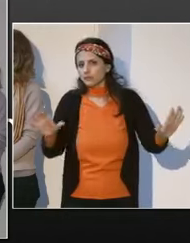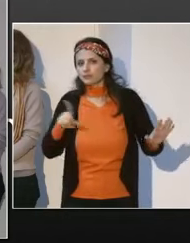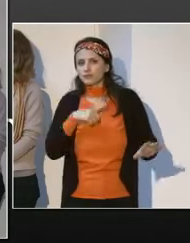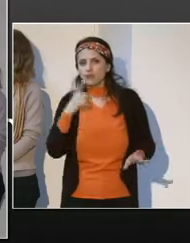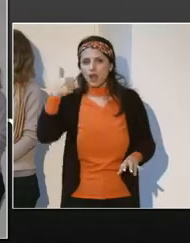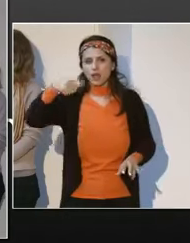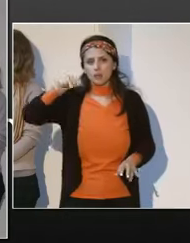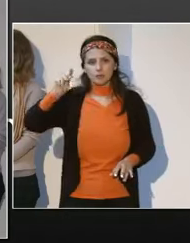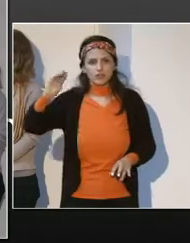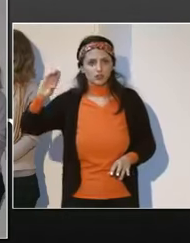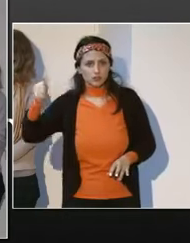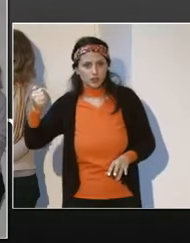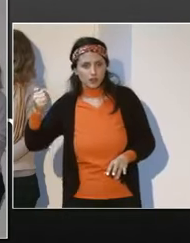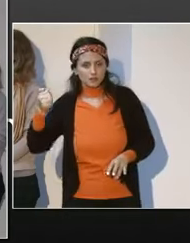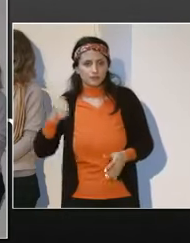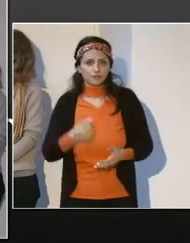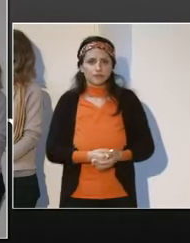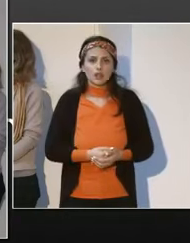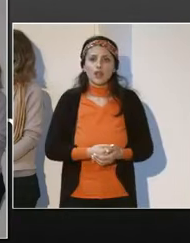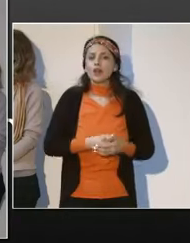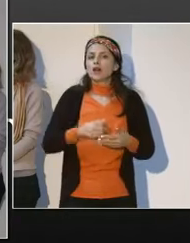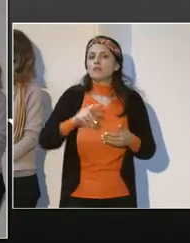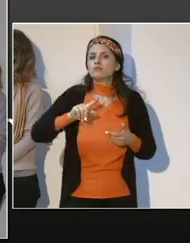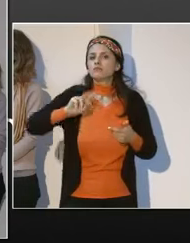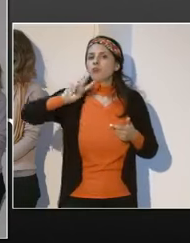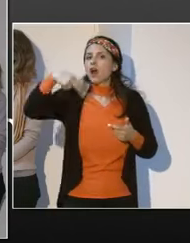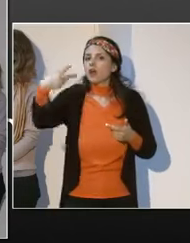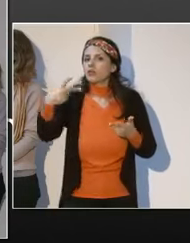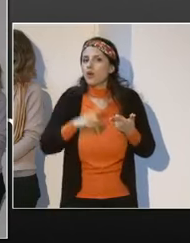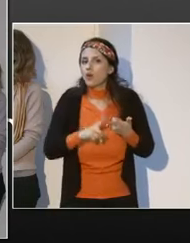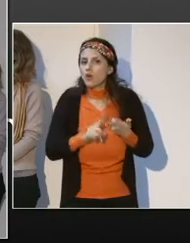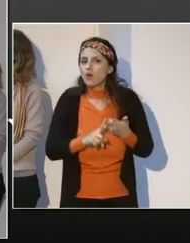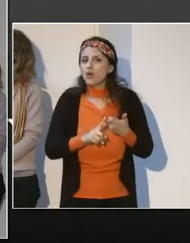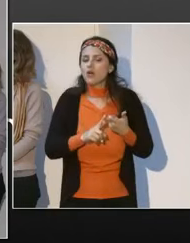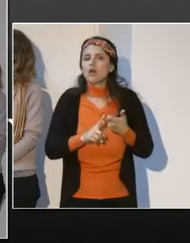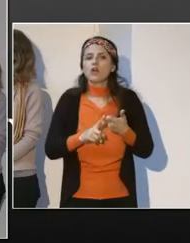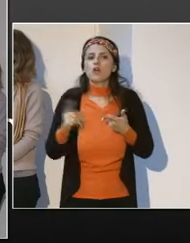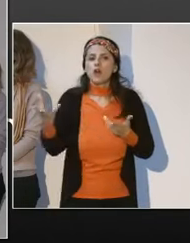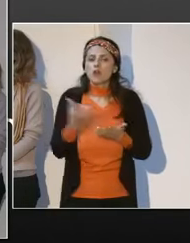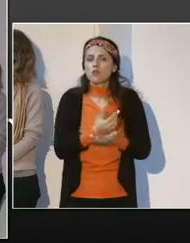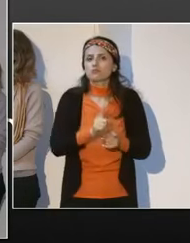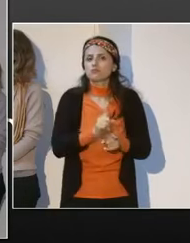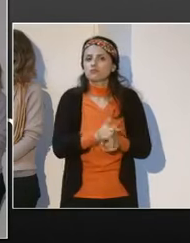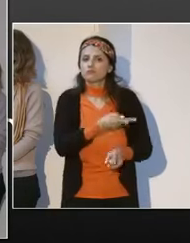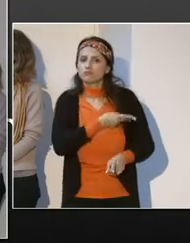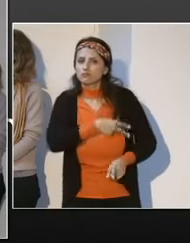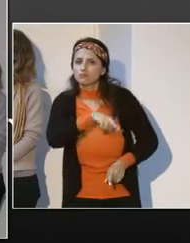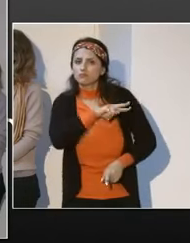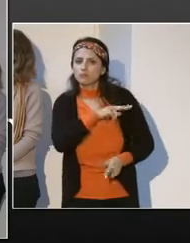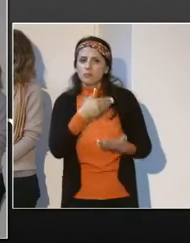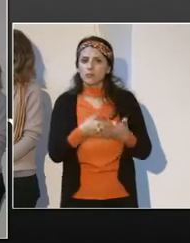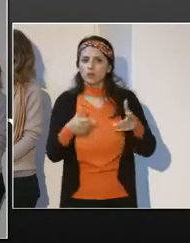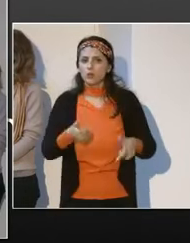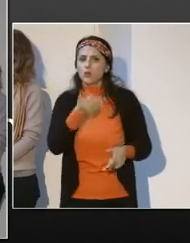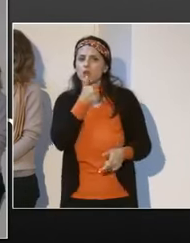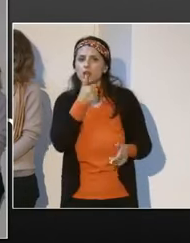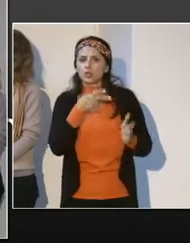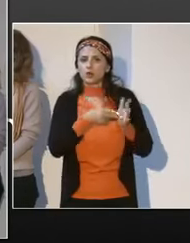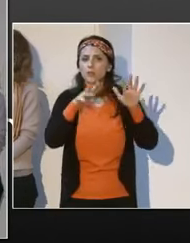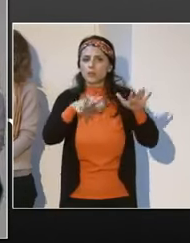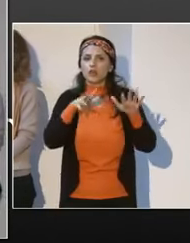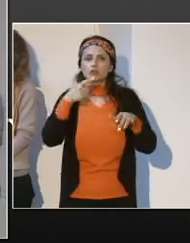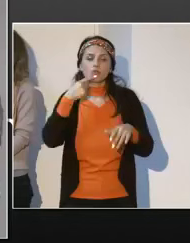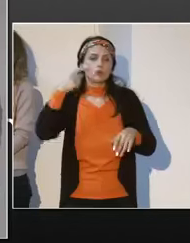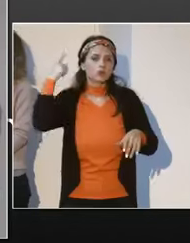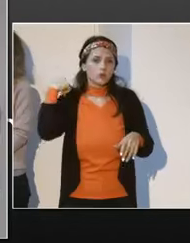în ceea ce privește cel de al doilea obiectiv asumat in 2019 Fiction tare a procesului de Adopție